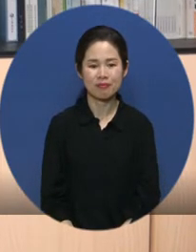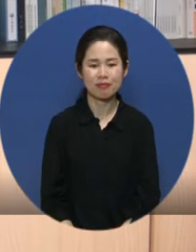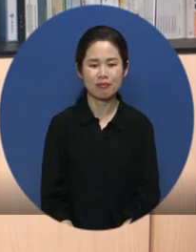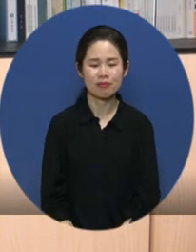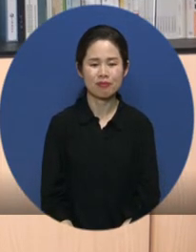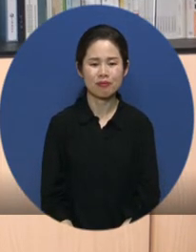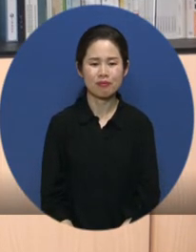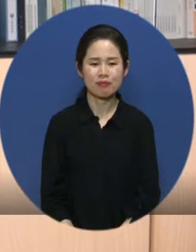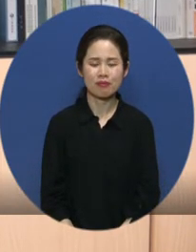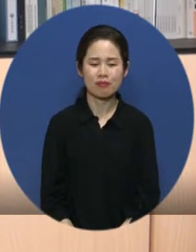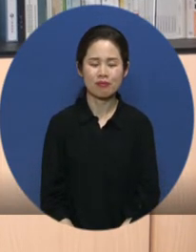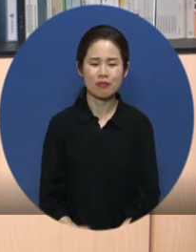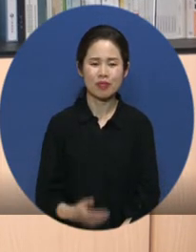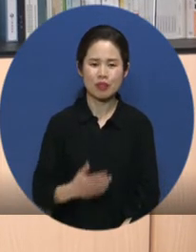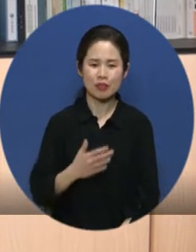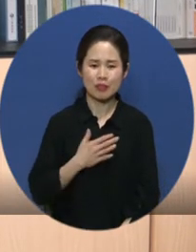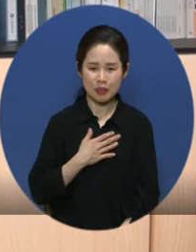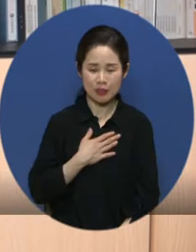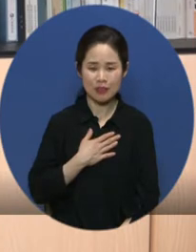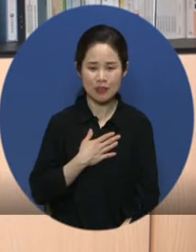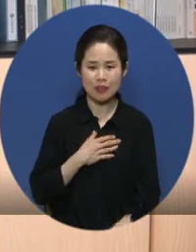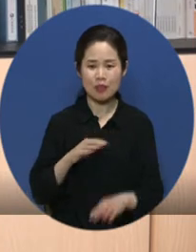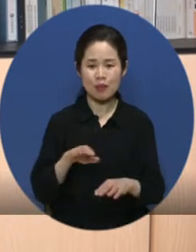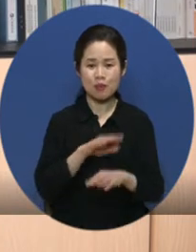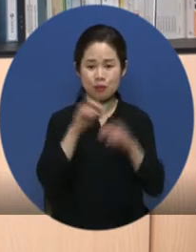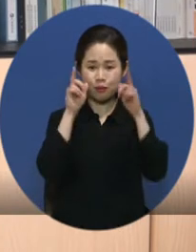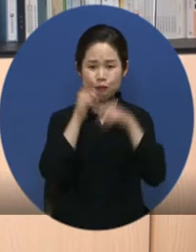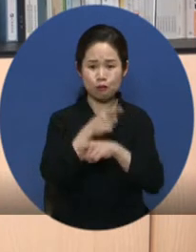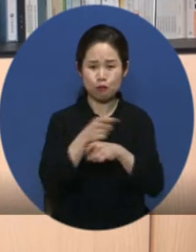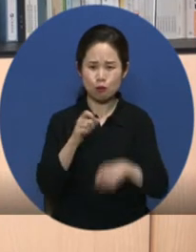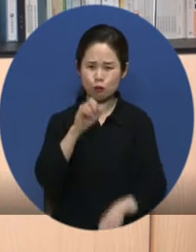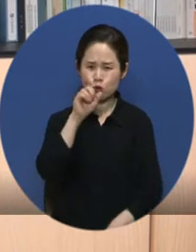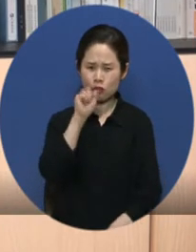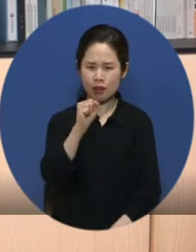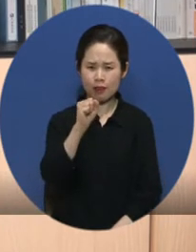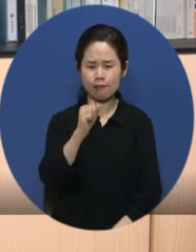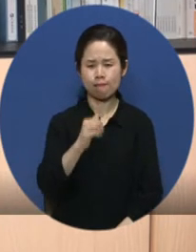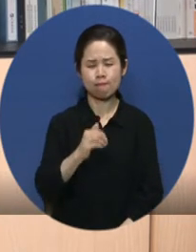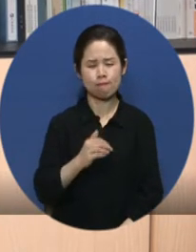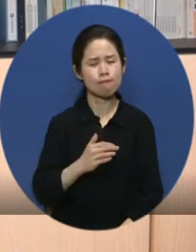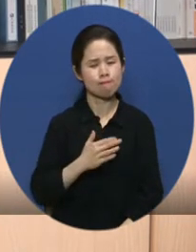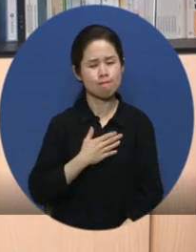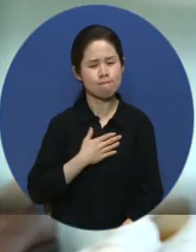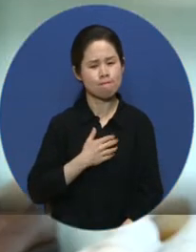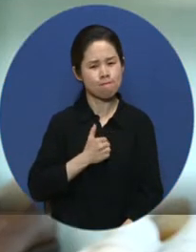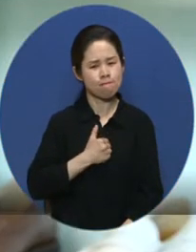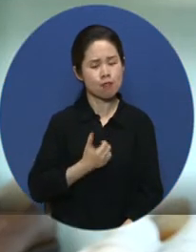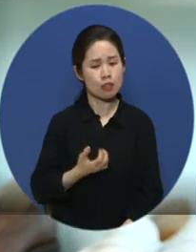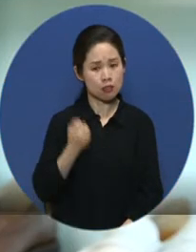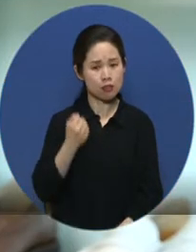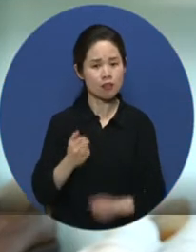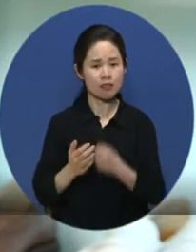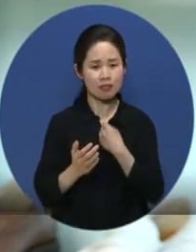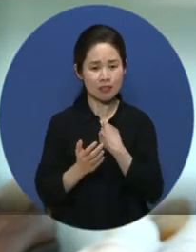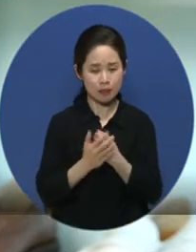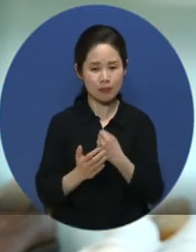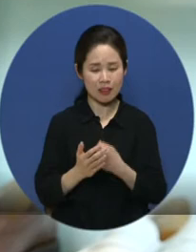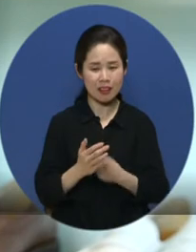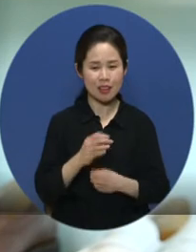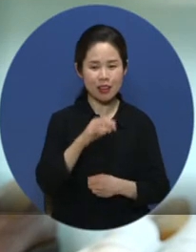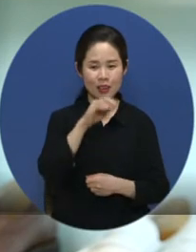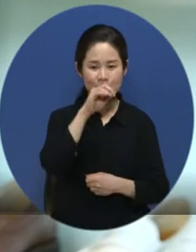특히 저희는 좋은 신발이라고 자부하기 때문에 우리 신발을 신는 사람들을 좋은 곳으로